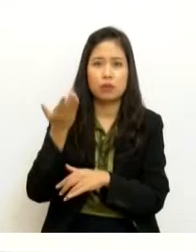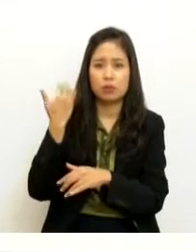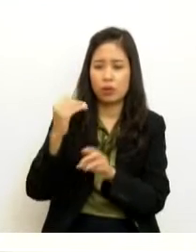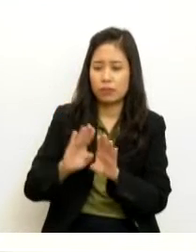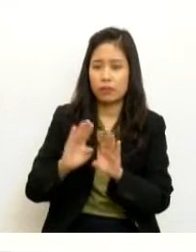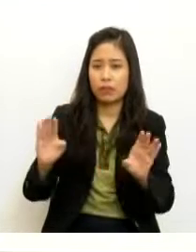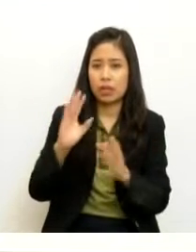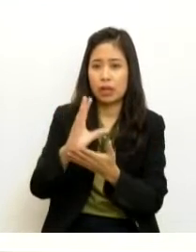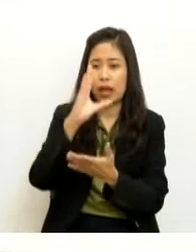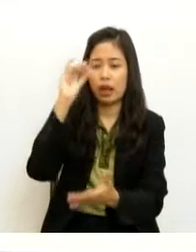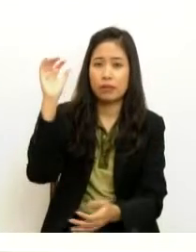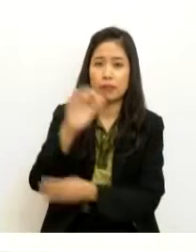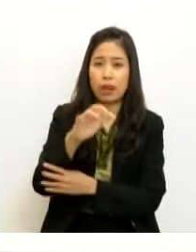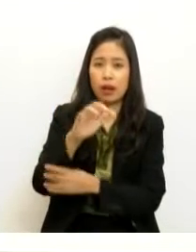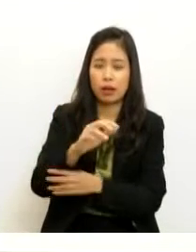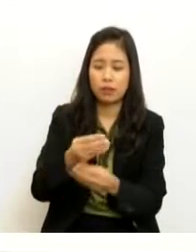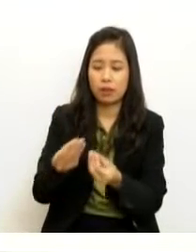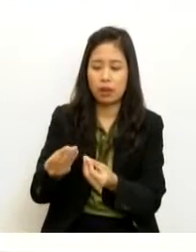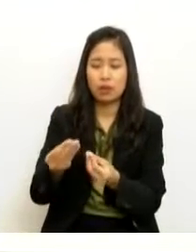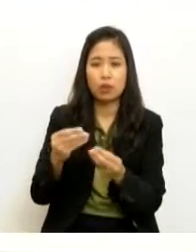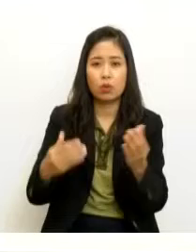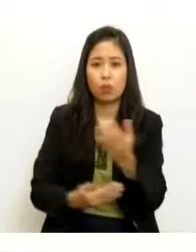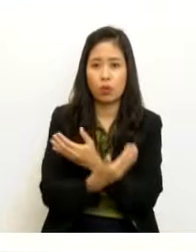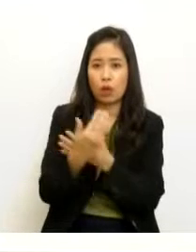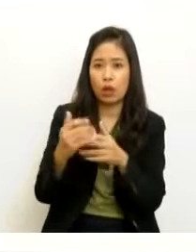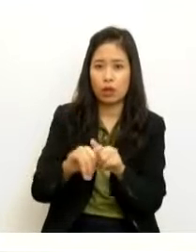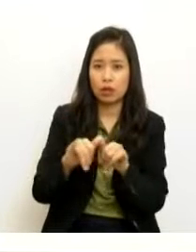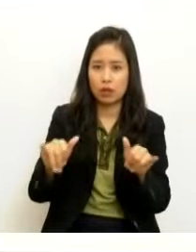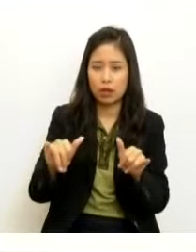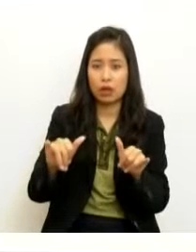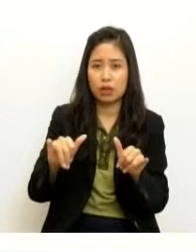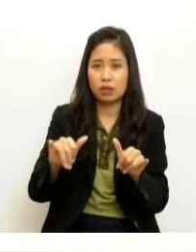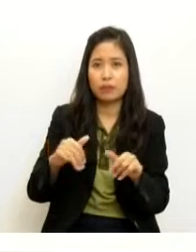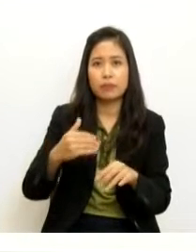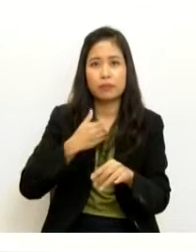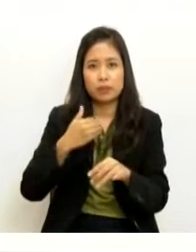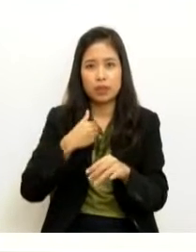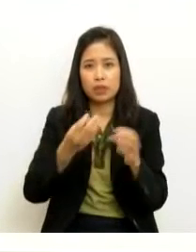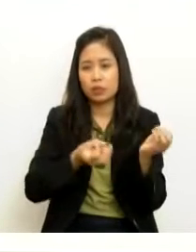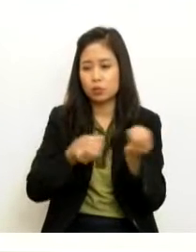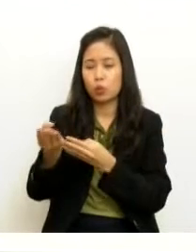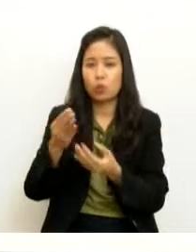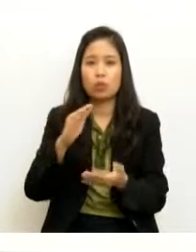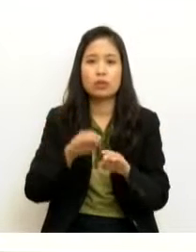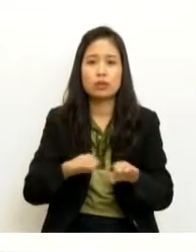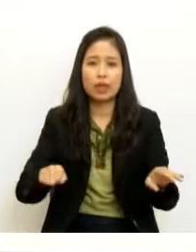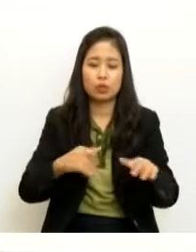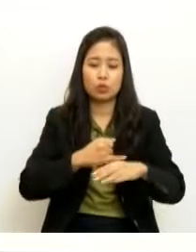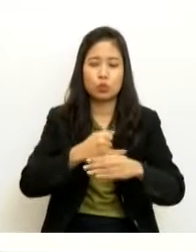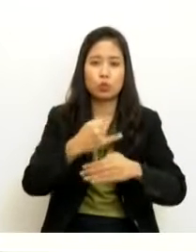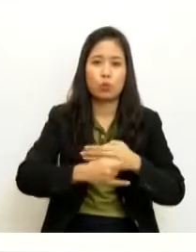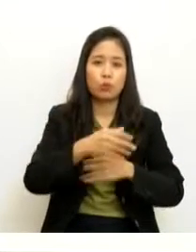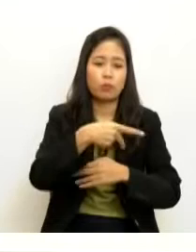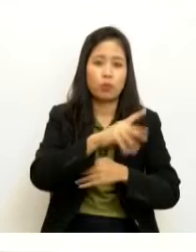าภาคบังคับเป็นม.3นะครับเราก็มีการส่งต่อเด็กที่จบป.6จากสป